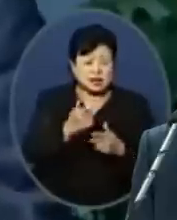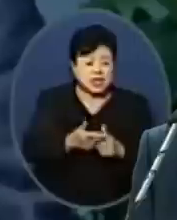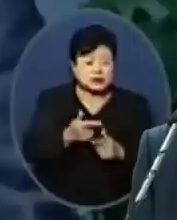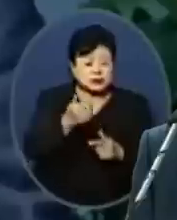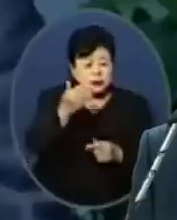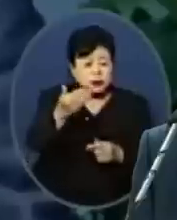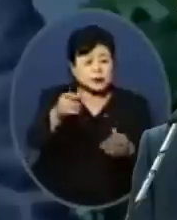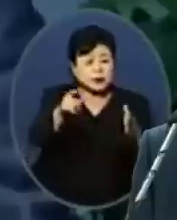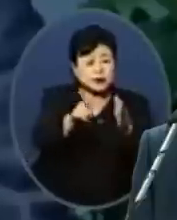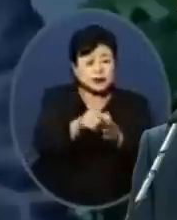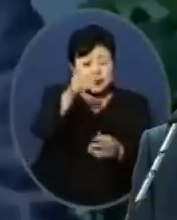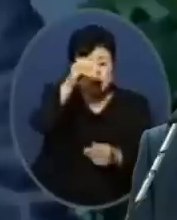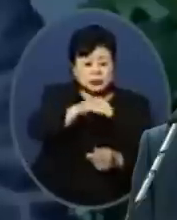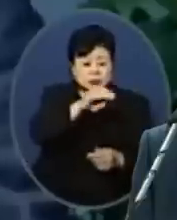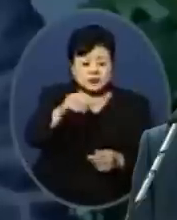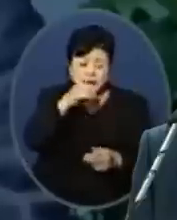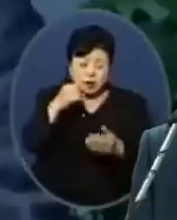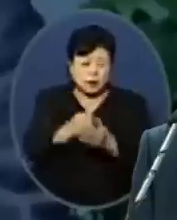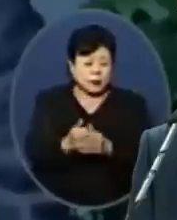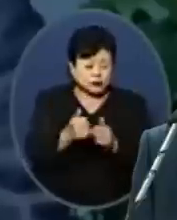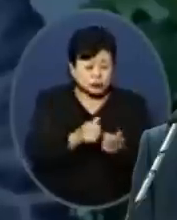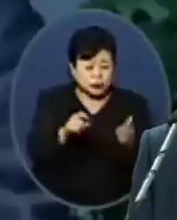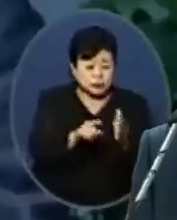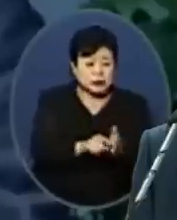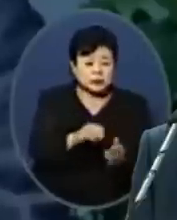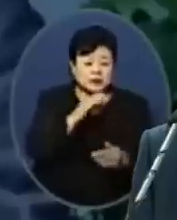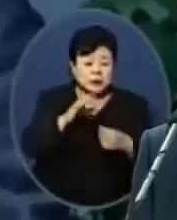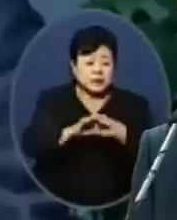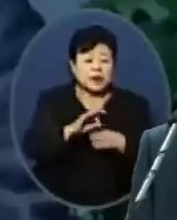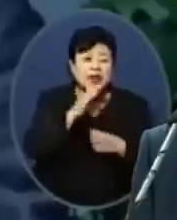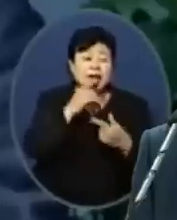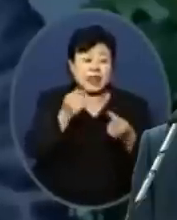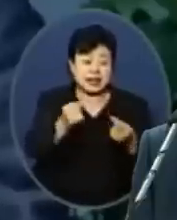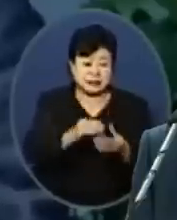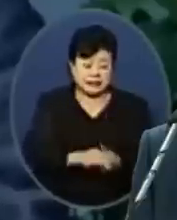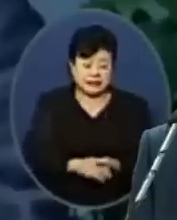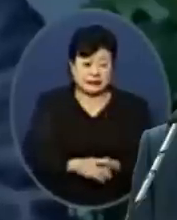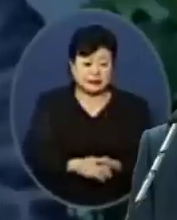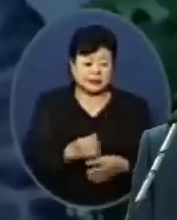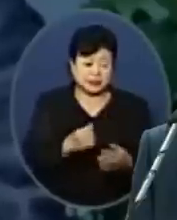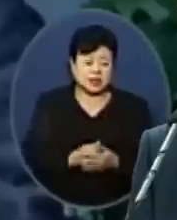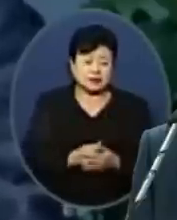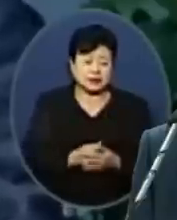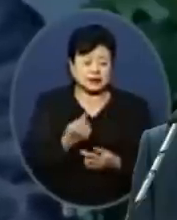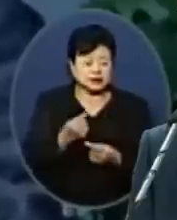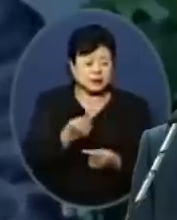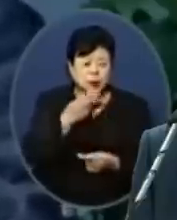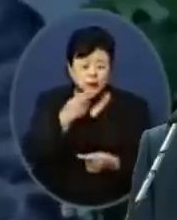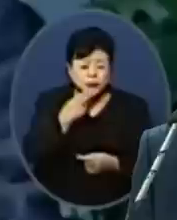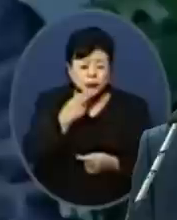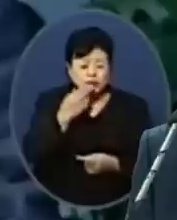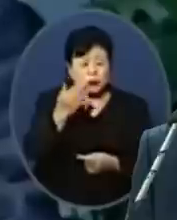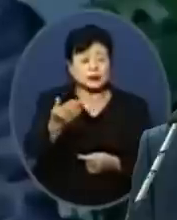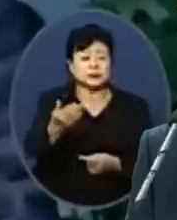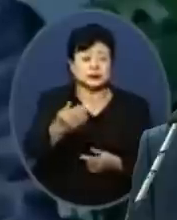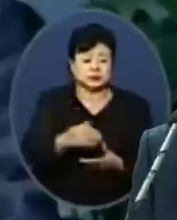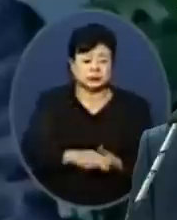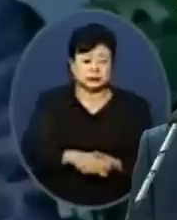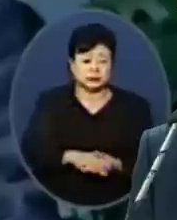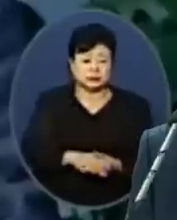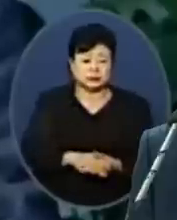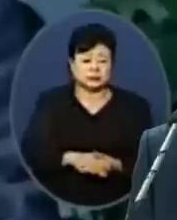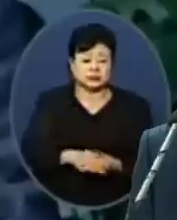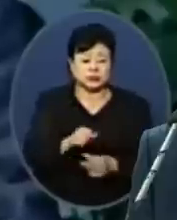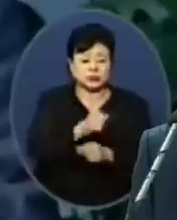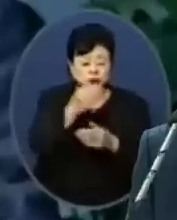예수님이 여러분 위해서 십자가에 못 박혀 돌아가신 것을 믿으시면 아멘하십시다. 그러면 차별 없이 여러분은